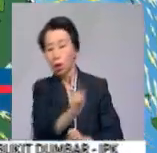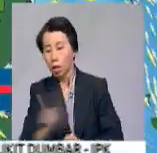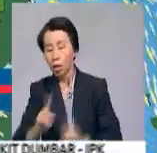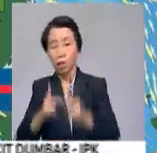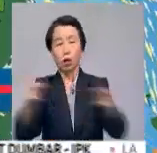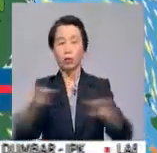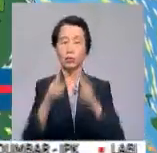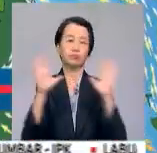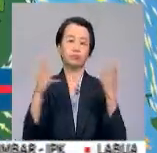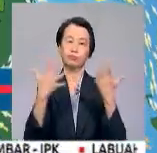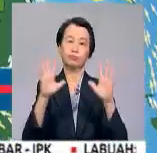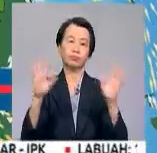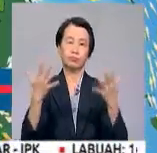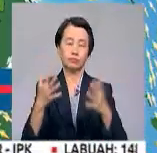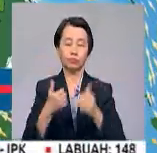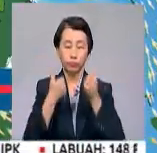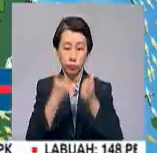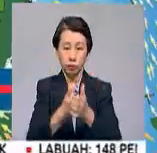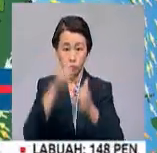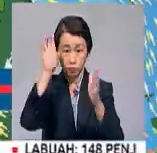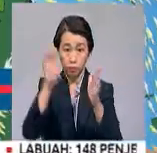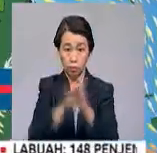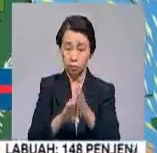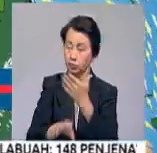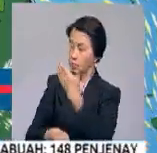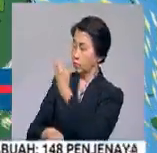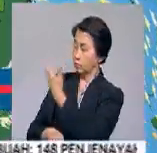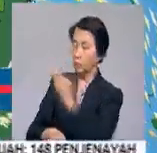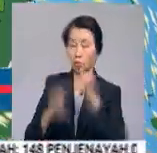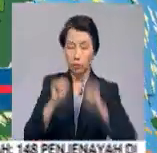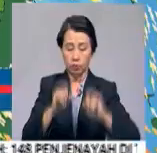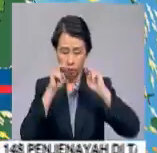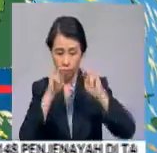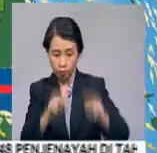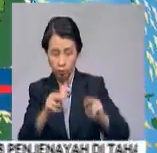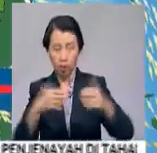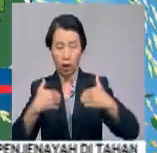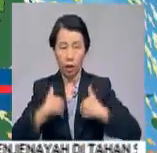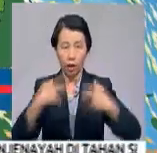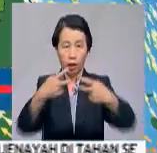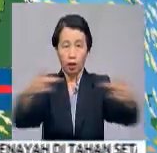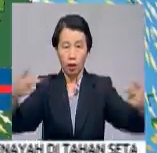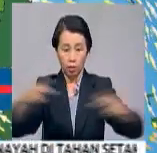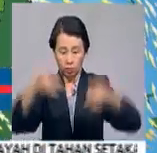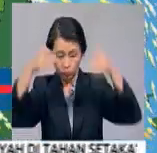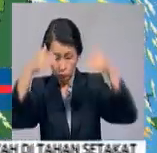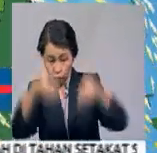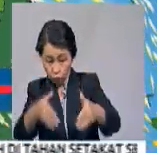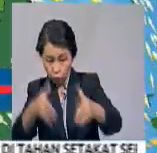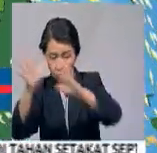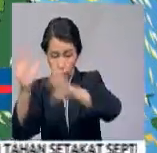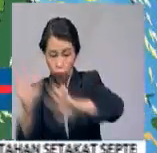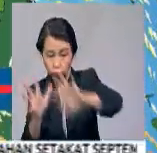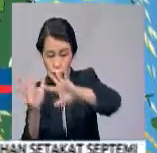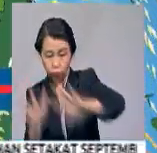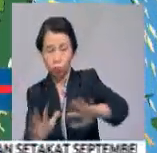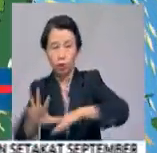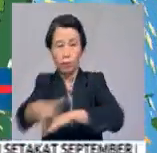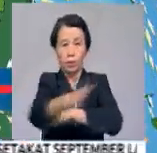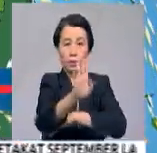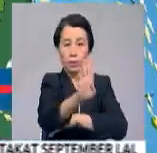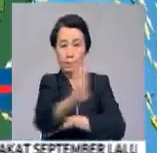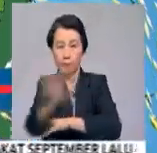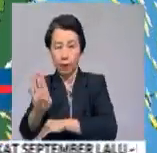rantau negara kita. Dan berdasarkan paparan carta angin ini juga dapat dipastikan terdapat kawasan pelumpuan angin di bahagian pantai